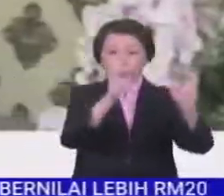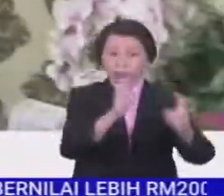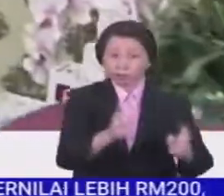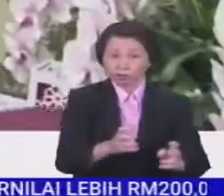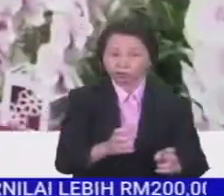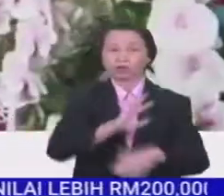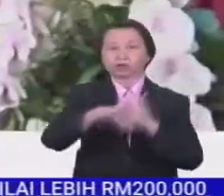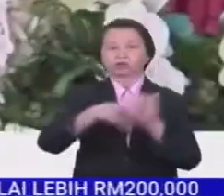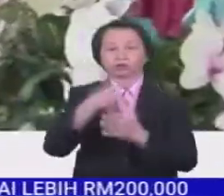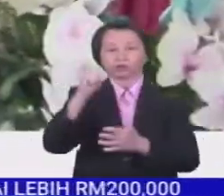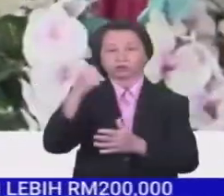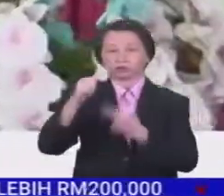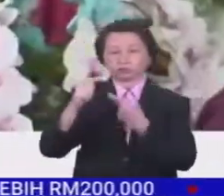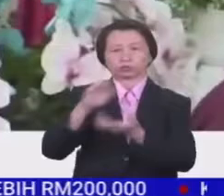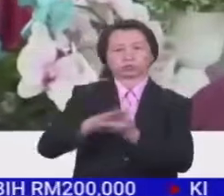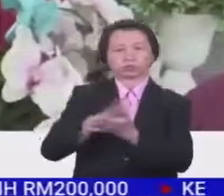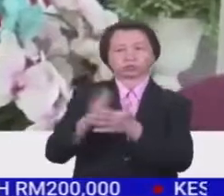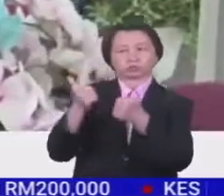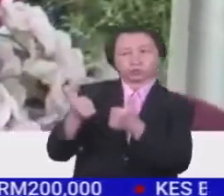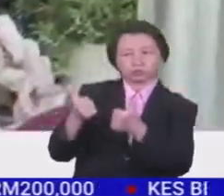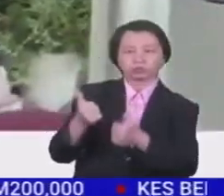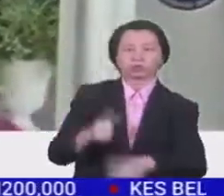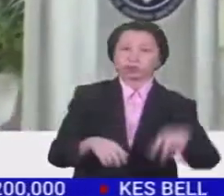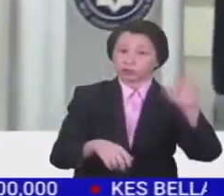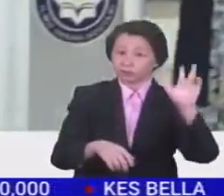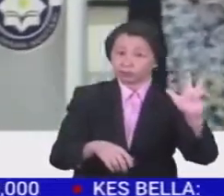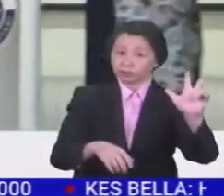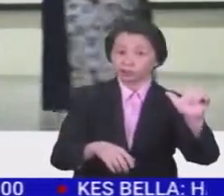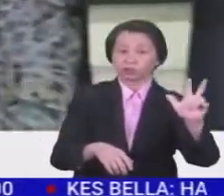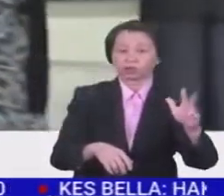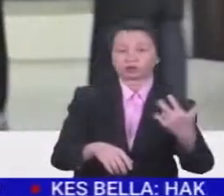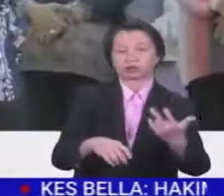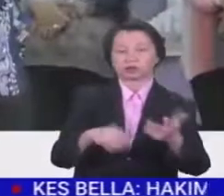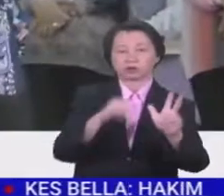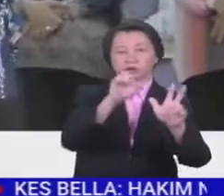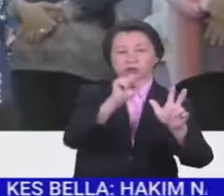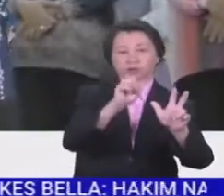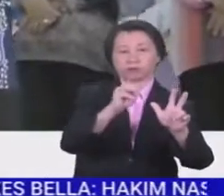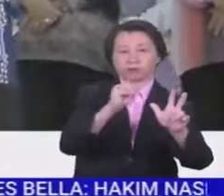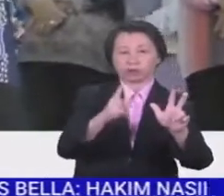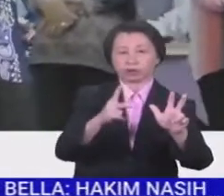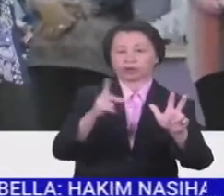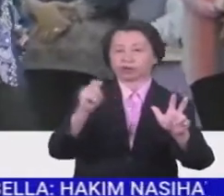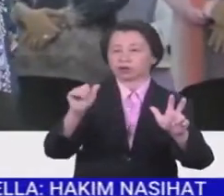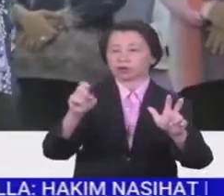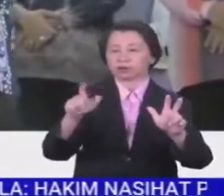sekolah mencatat pencapaian terbaik. 3 daripadanya sekolah harian iaitu SMK Abdul Rahman